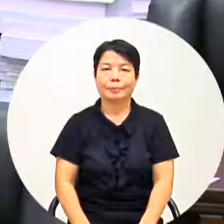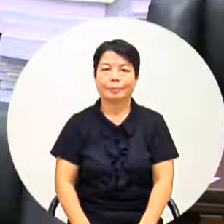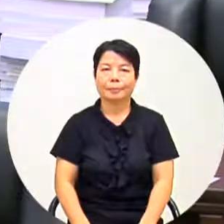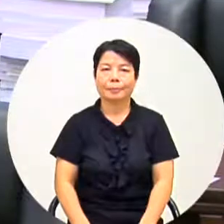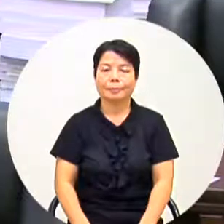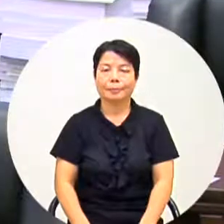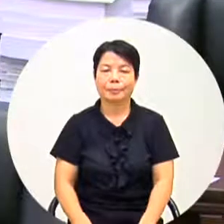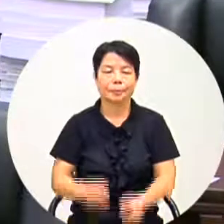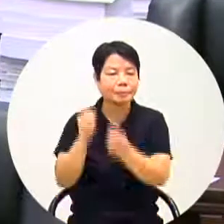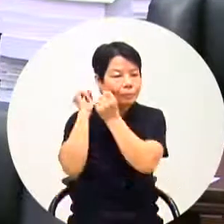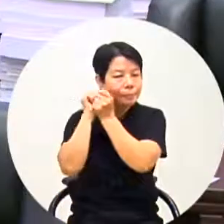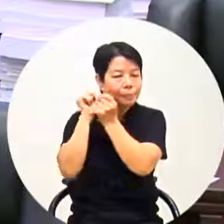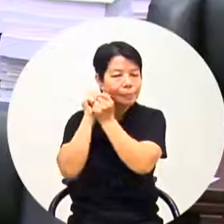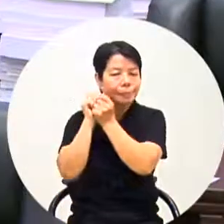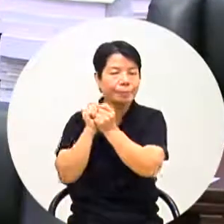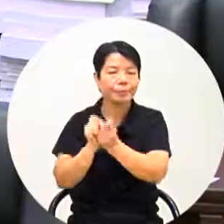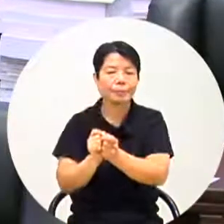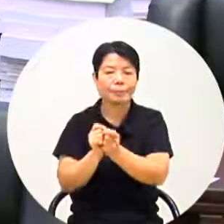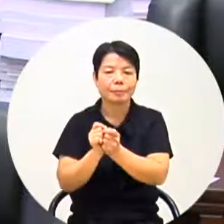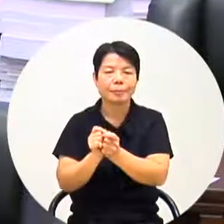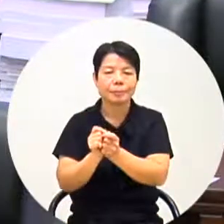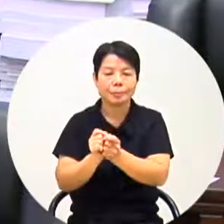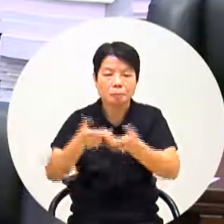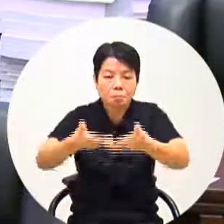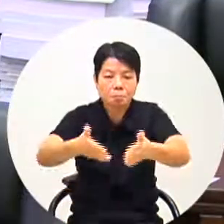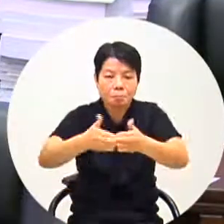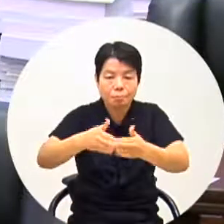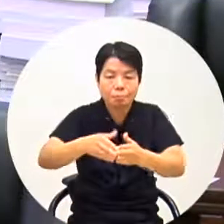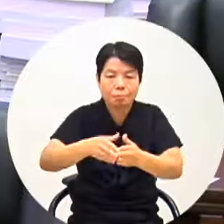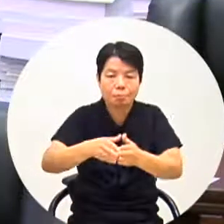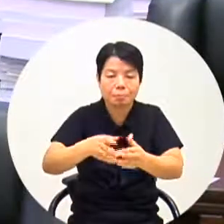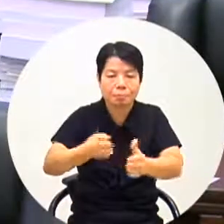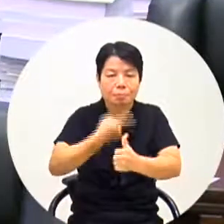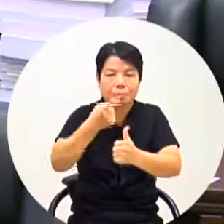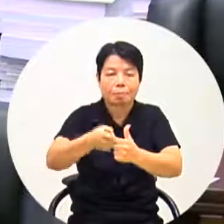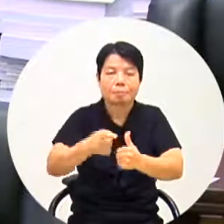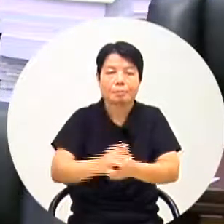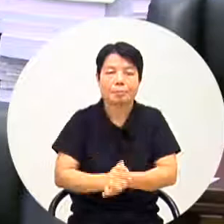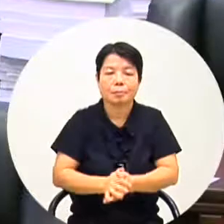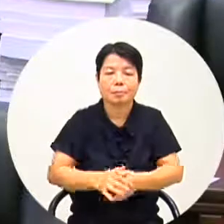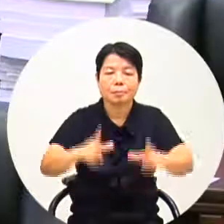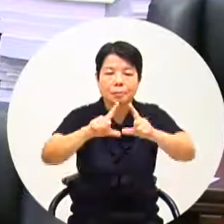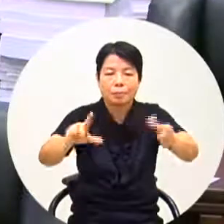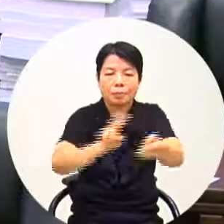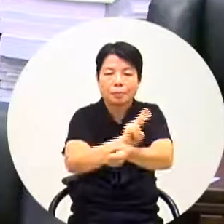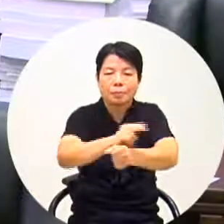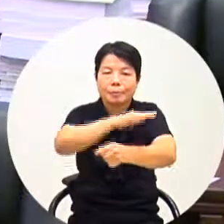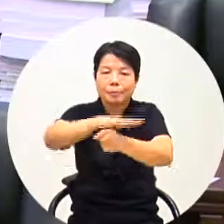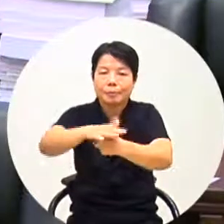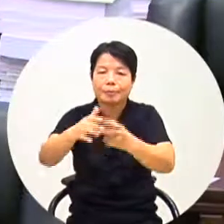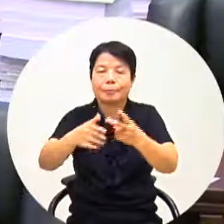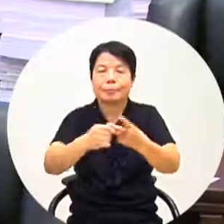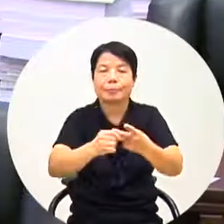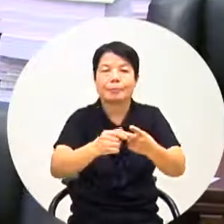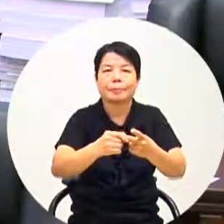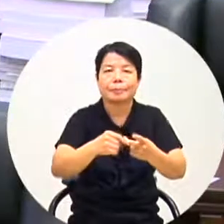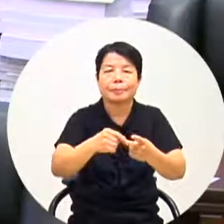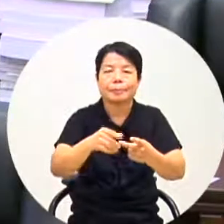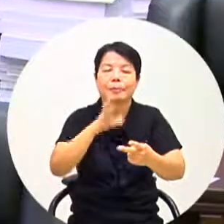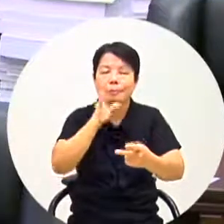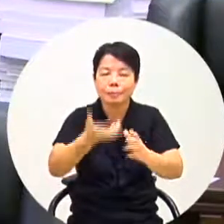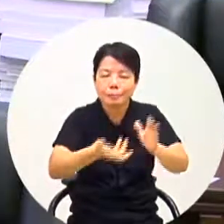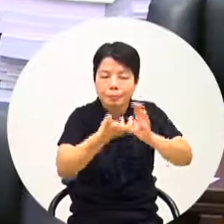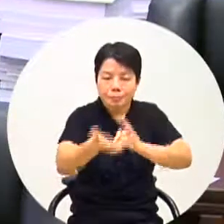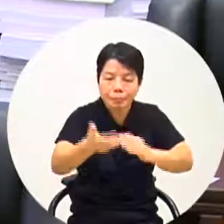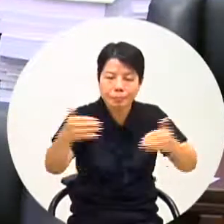最近啦、啊、吼，同地重要的吼，就是咱大南部的甲后面头的迁村的问